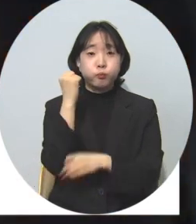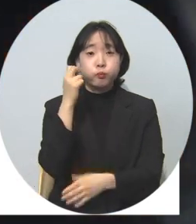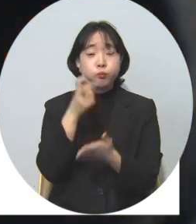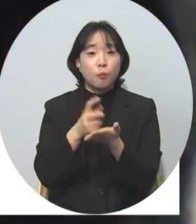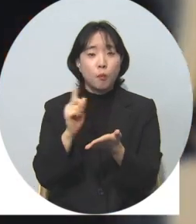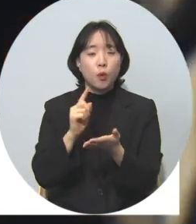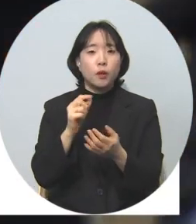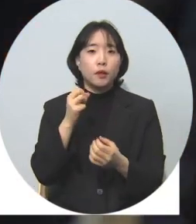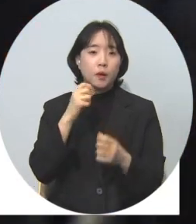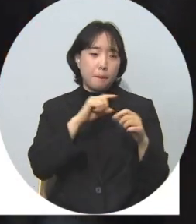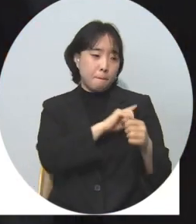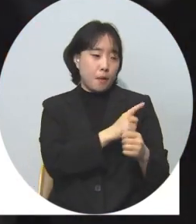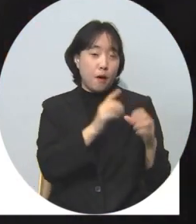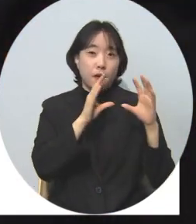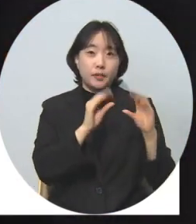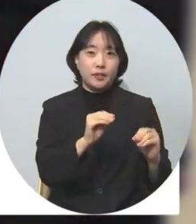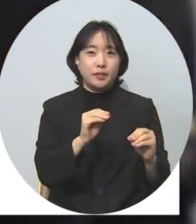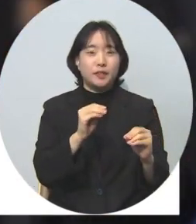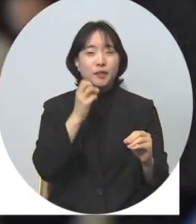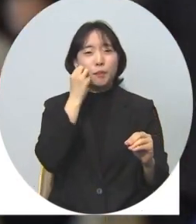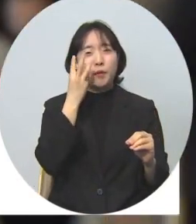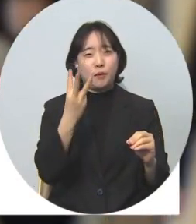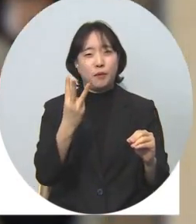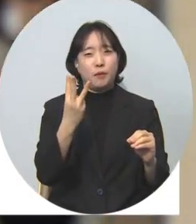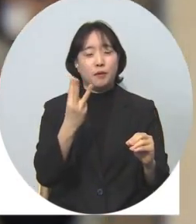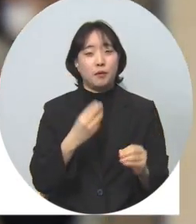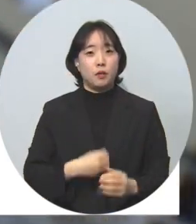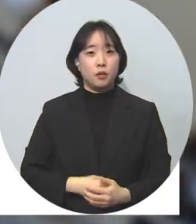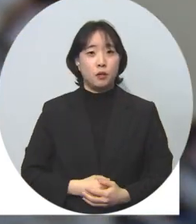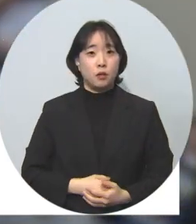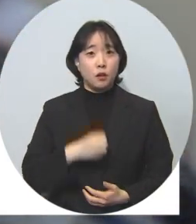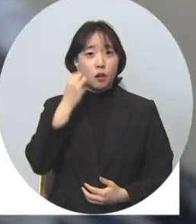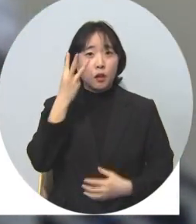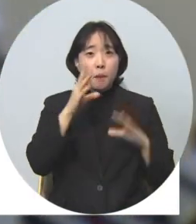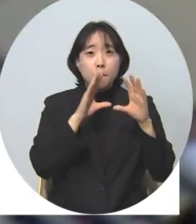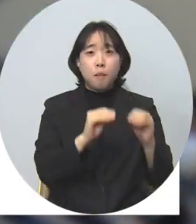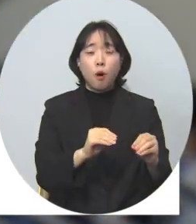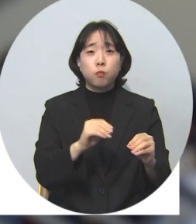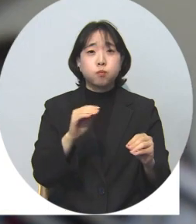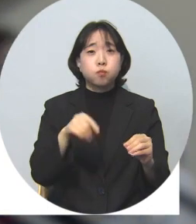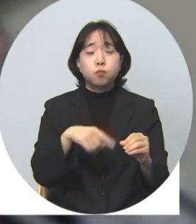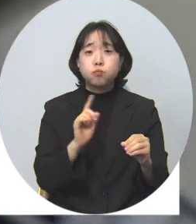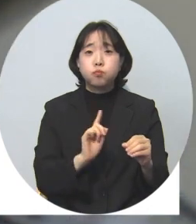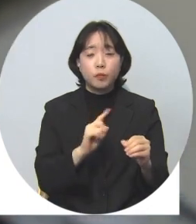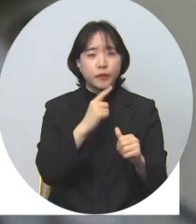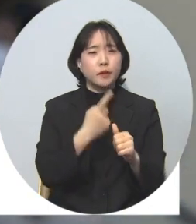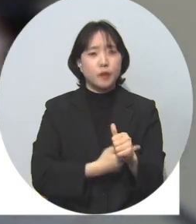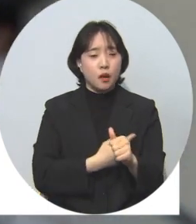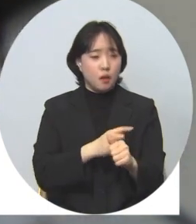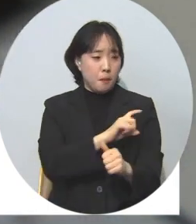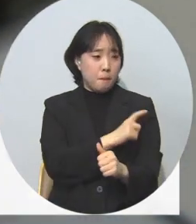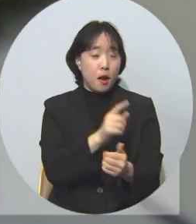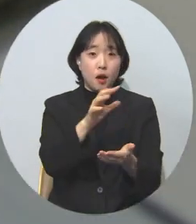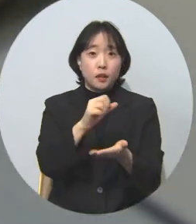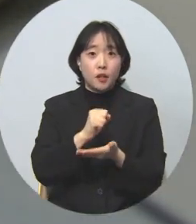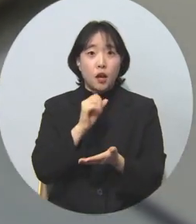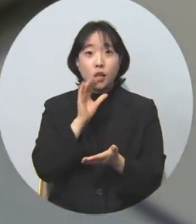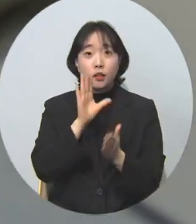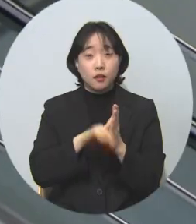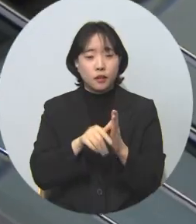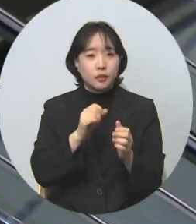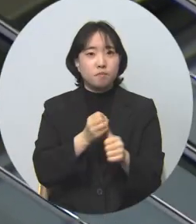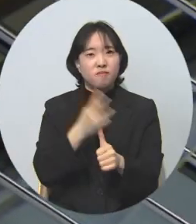처분이 불가피합니다 이렇게 3개월 면허정지 처분을 받으면 전공이 수련 기간을 충족할 수